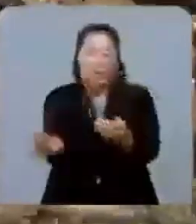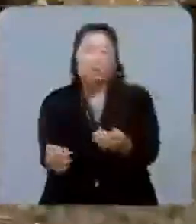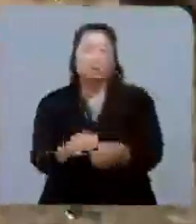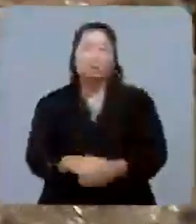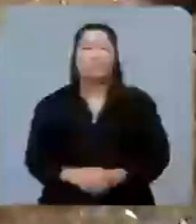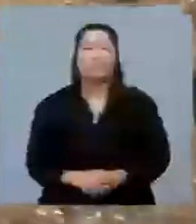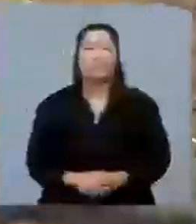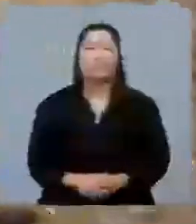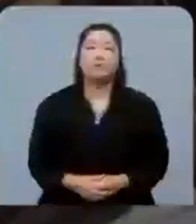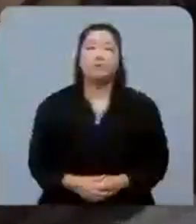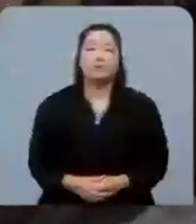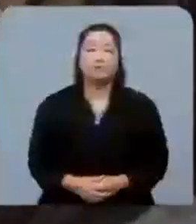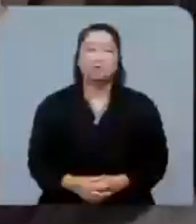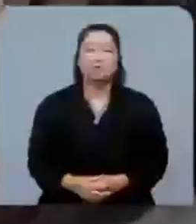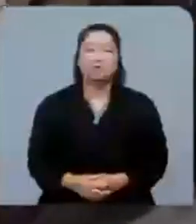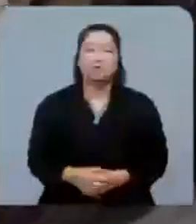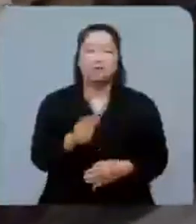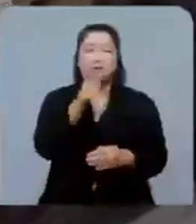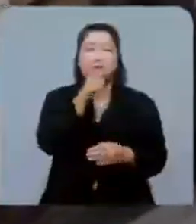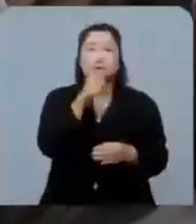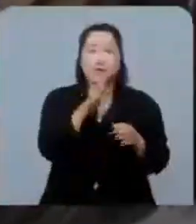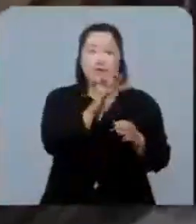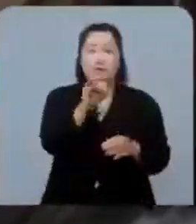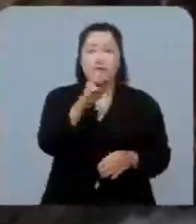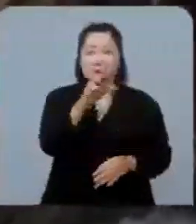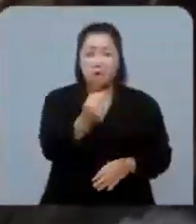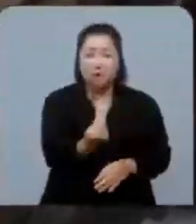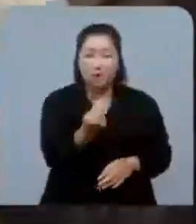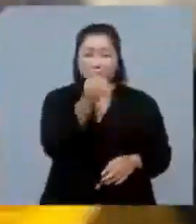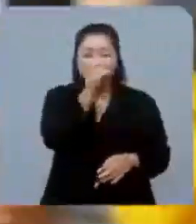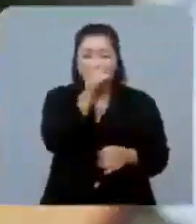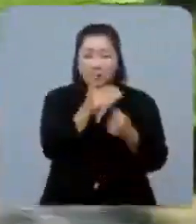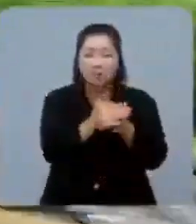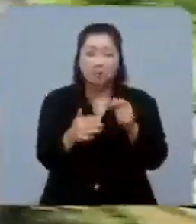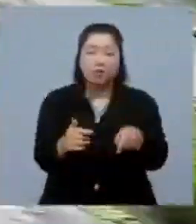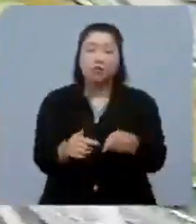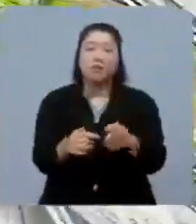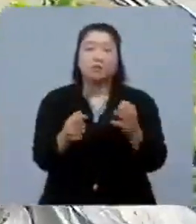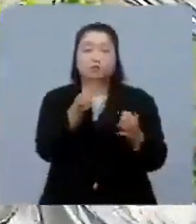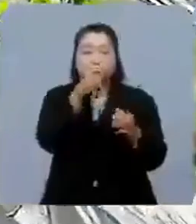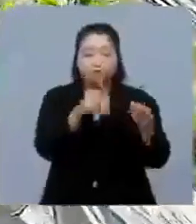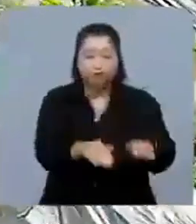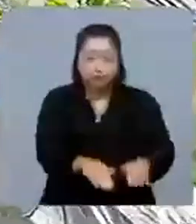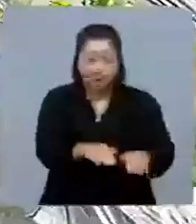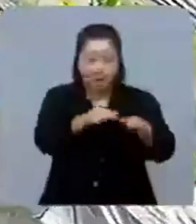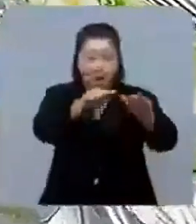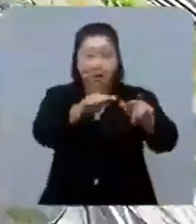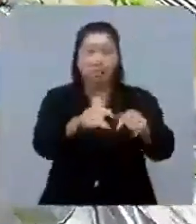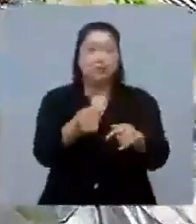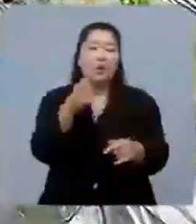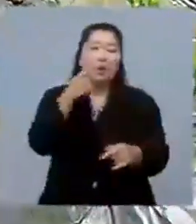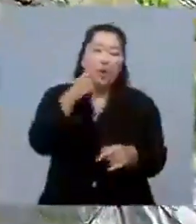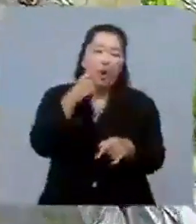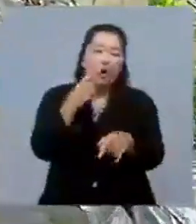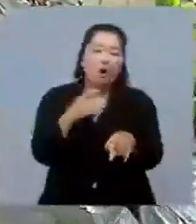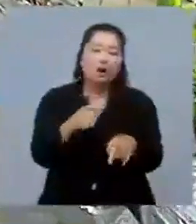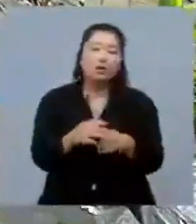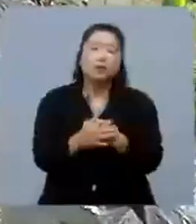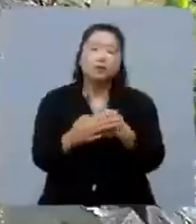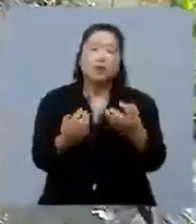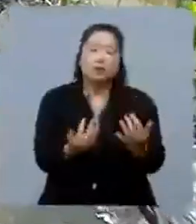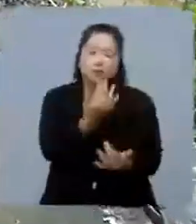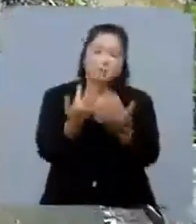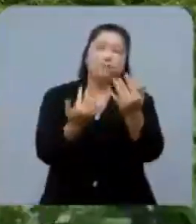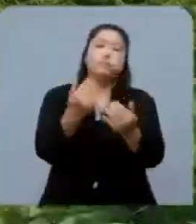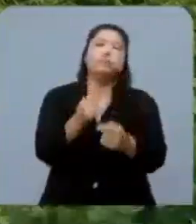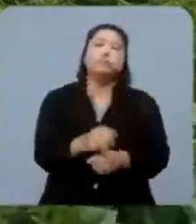찾기 힘듭니다. 이제 비료 성분이 있으니까 이게 물에 잠기게 되면은 그거에 의해서 독하니까 작물이 타버릴